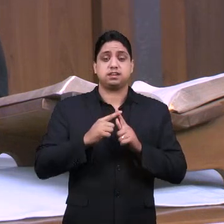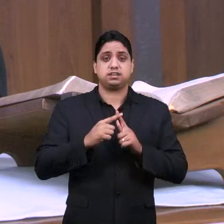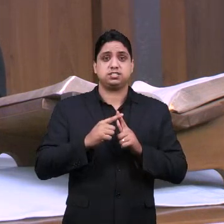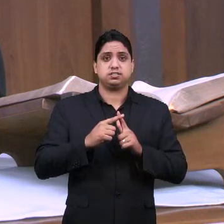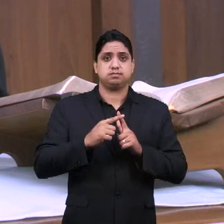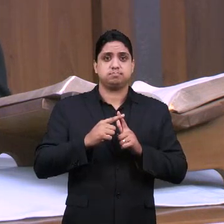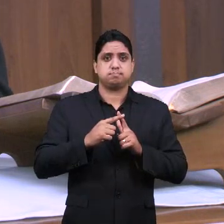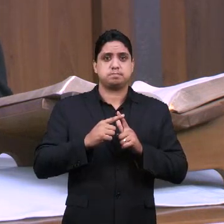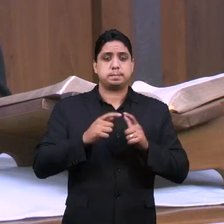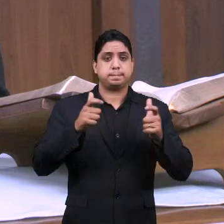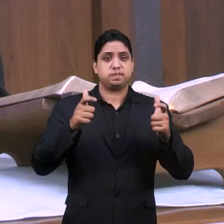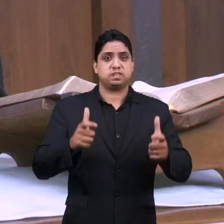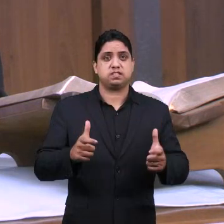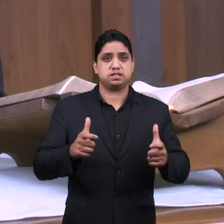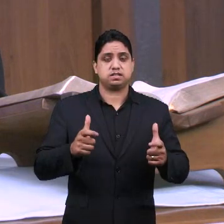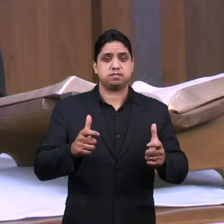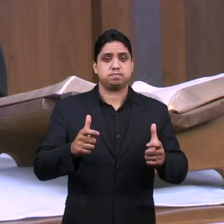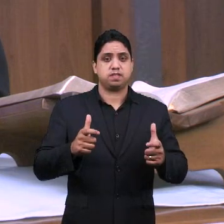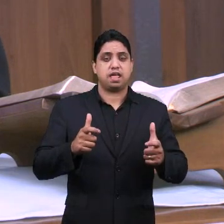Philippe. Philippe, notre église